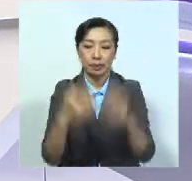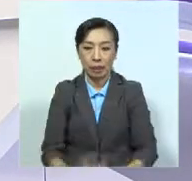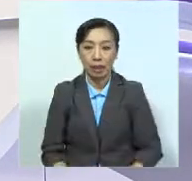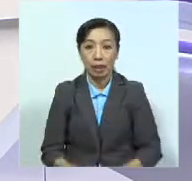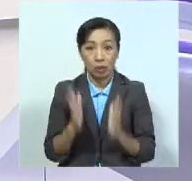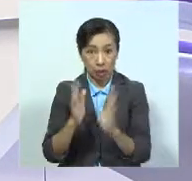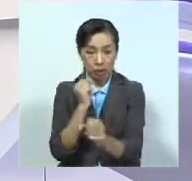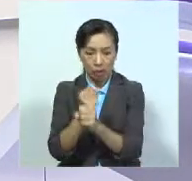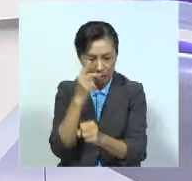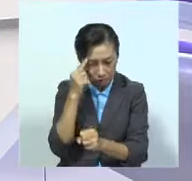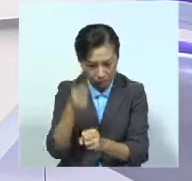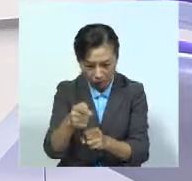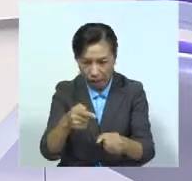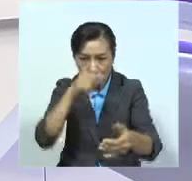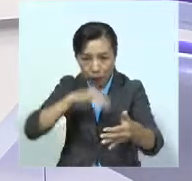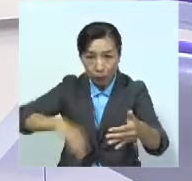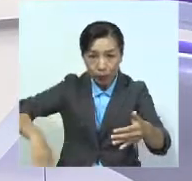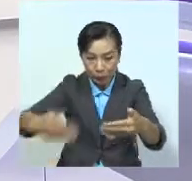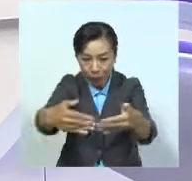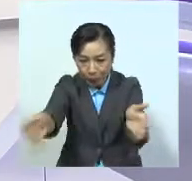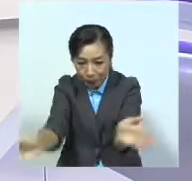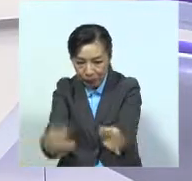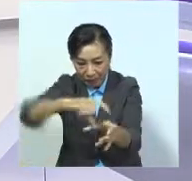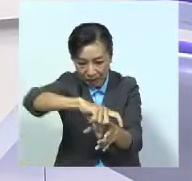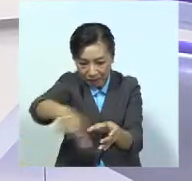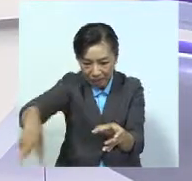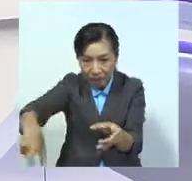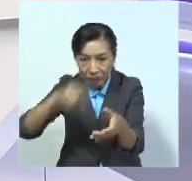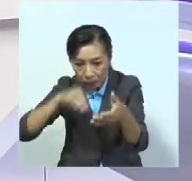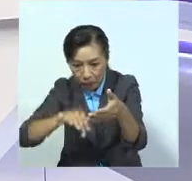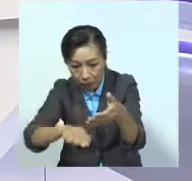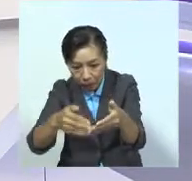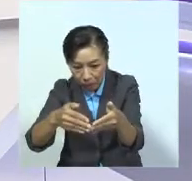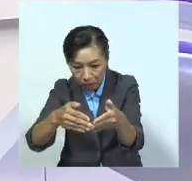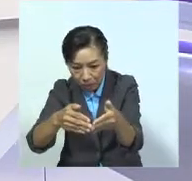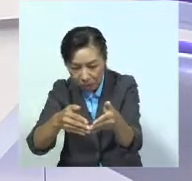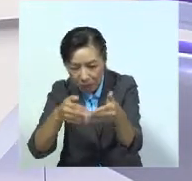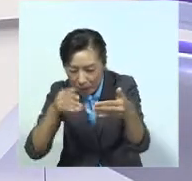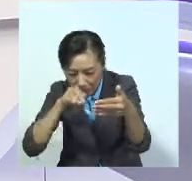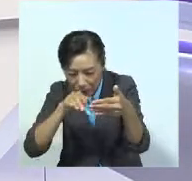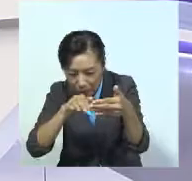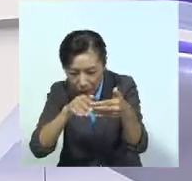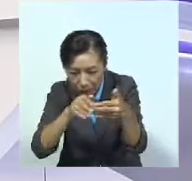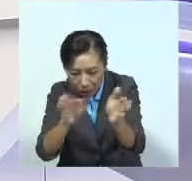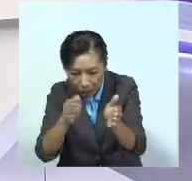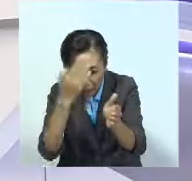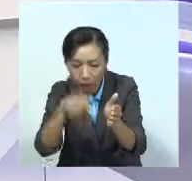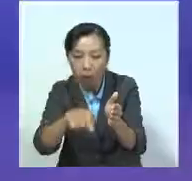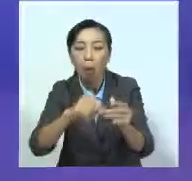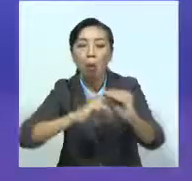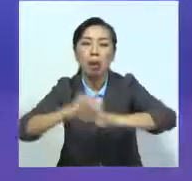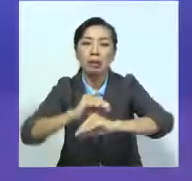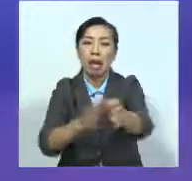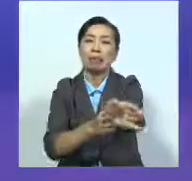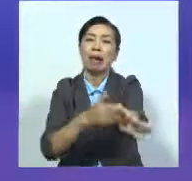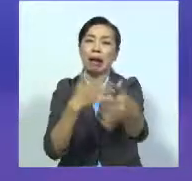ทางเจ้าหน้าที่เองบอกว่าสาเหตุที่ทำให้สันอ่างเก็บน้ำรั่วแล้วก็ขาดออกมาเนี่ยเป็นเพราะว่าส่วนหนึ่งเนี่ยนะคะก่อสร้างมานาน